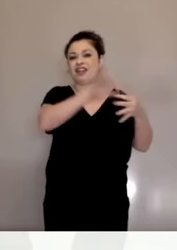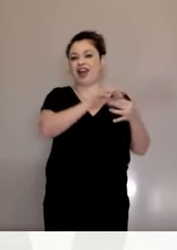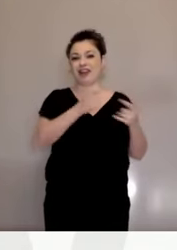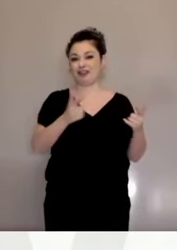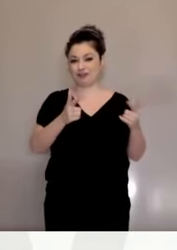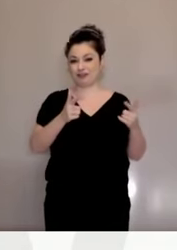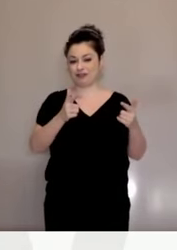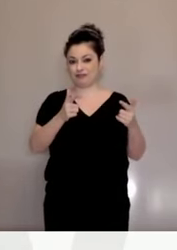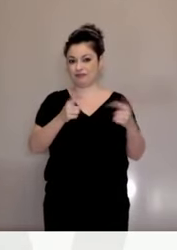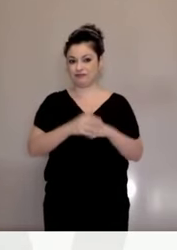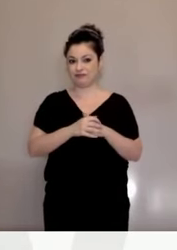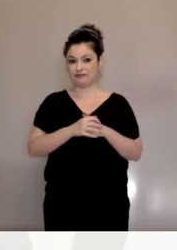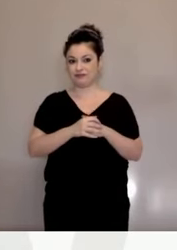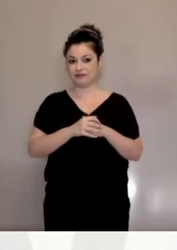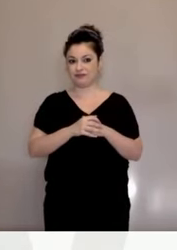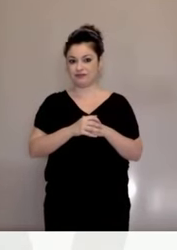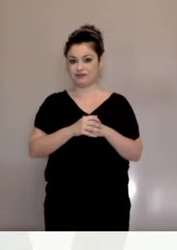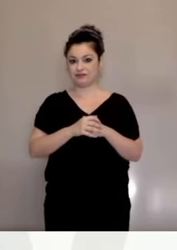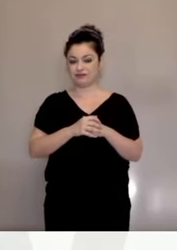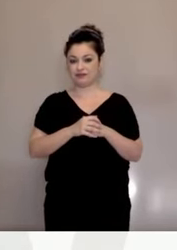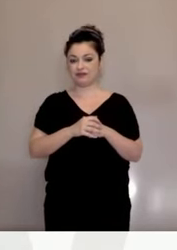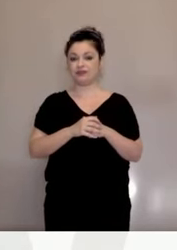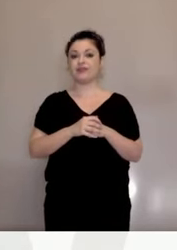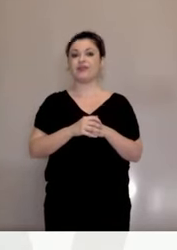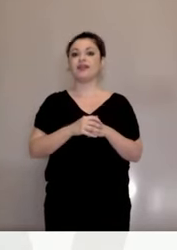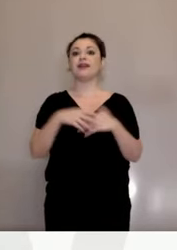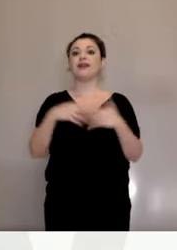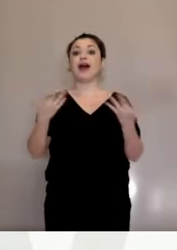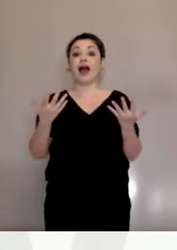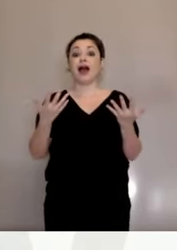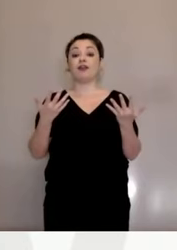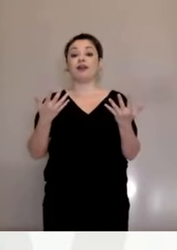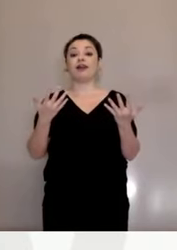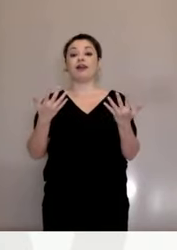Su questa condizione, allora forse possiamo